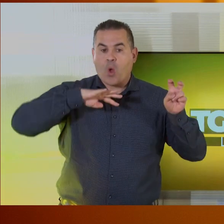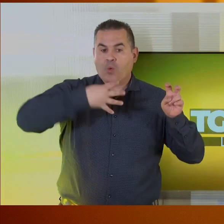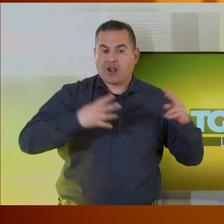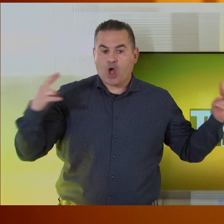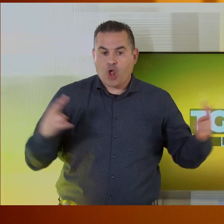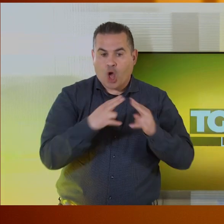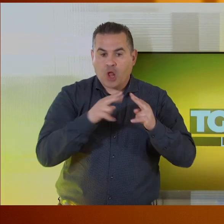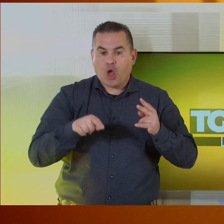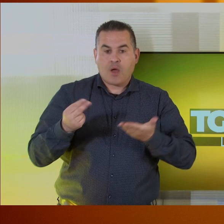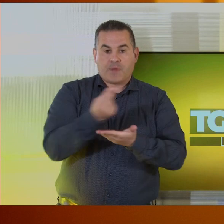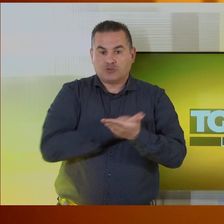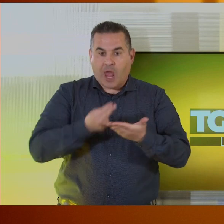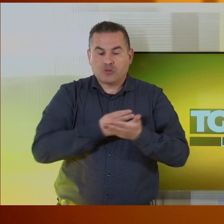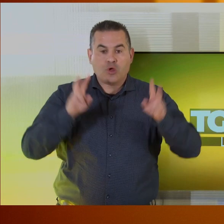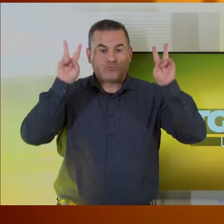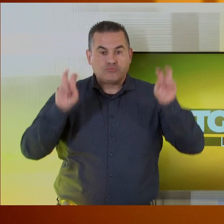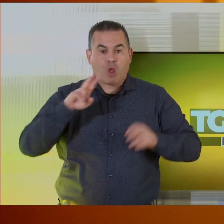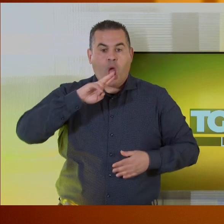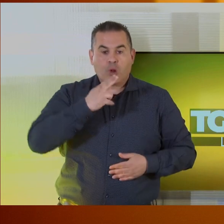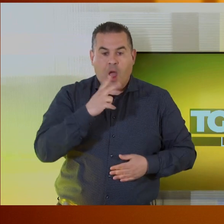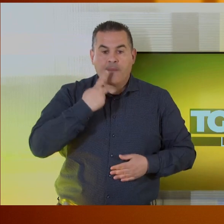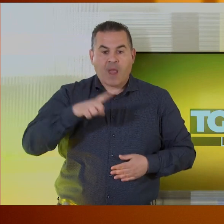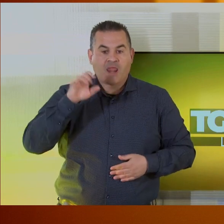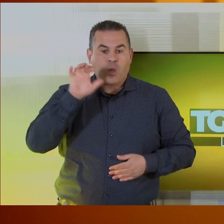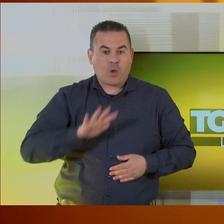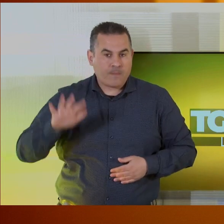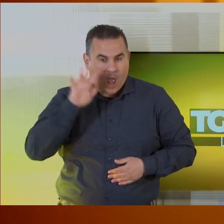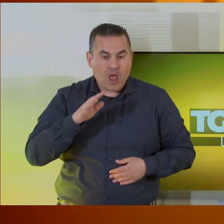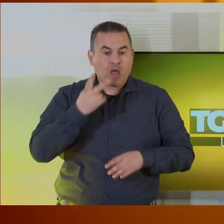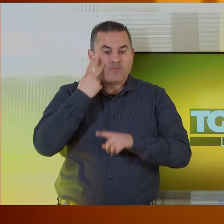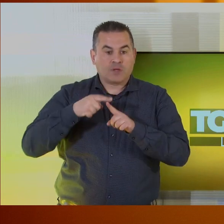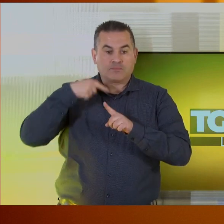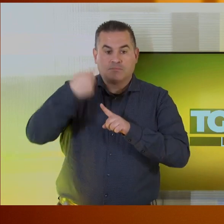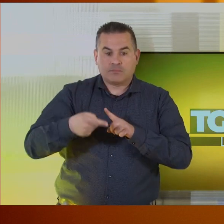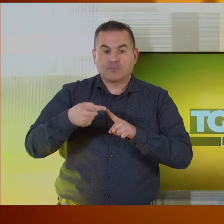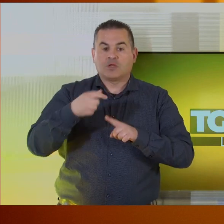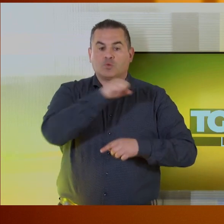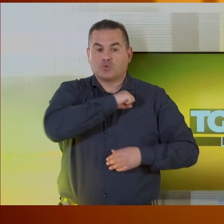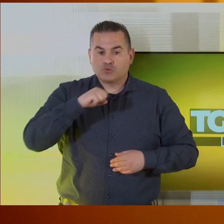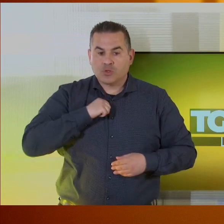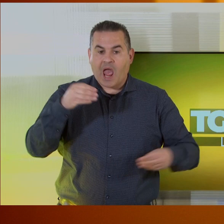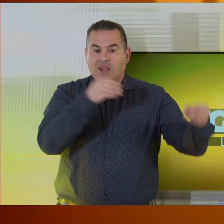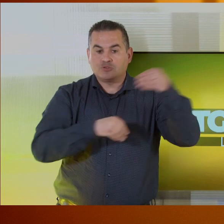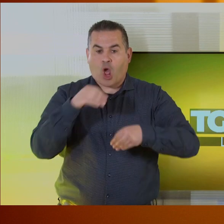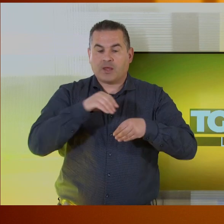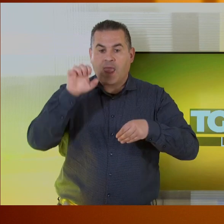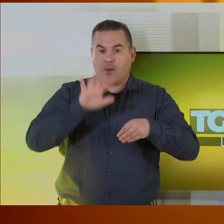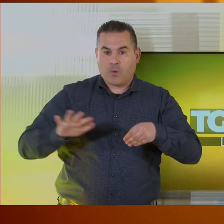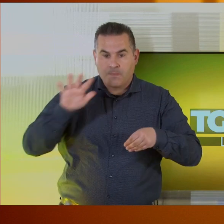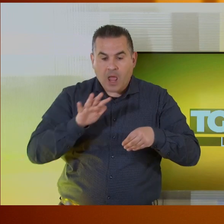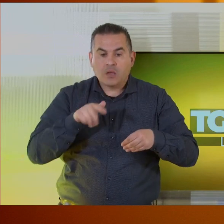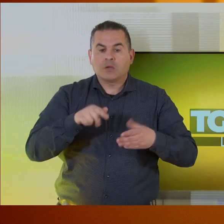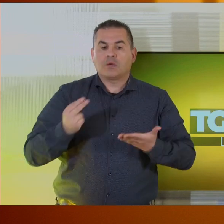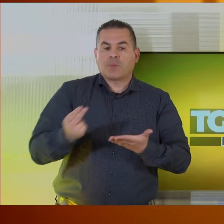come capofila l'ITC Sata di Nuoro, che fino a maggio coinvolgerà gli studenti delle classi 4 e 5 di 6 istituti superiori con eventi